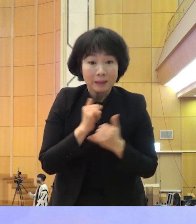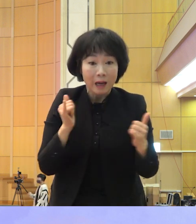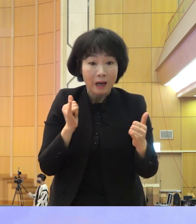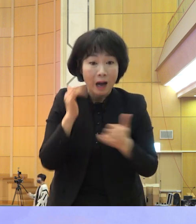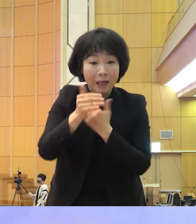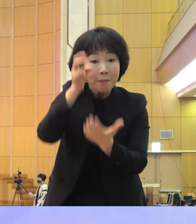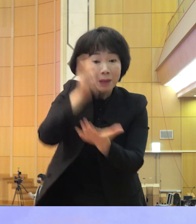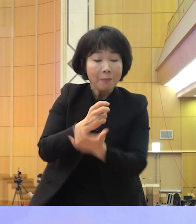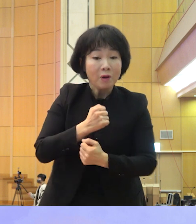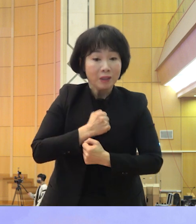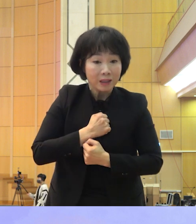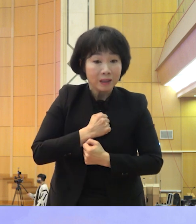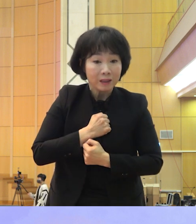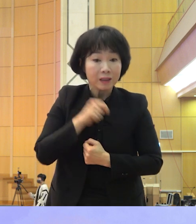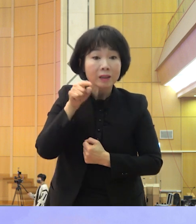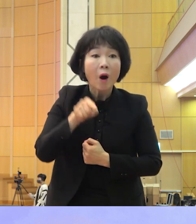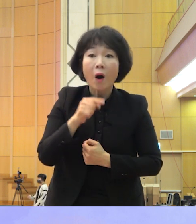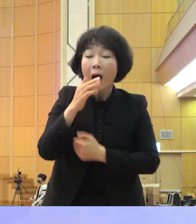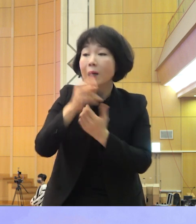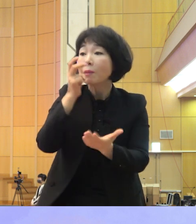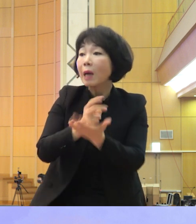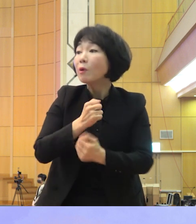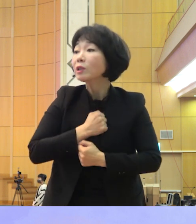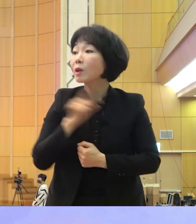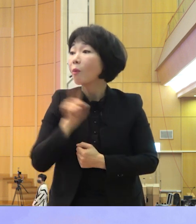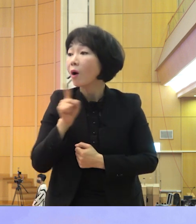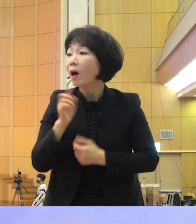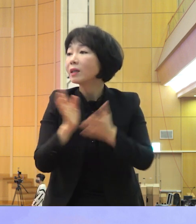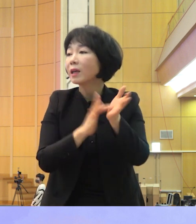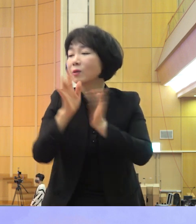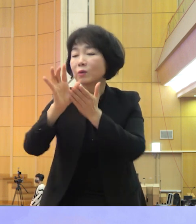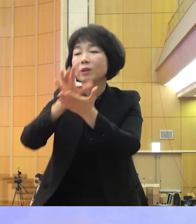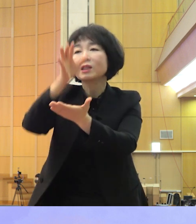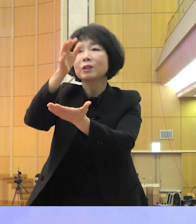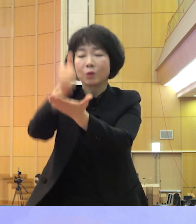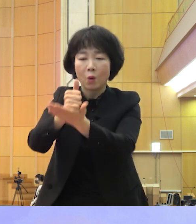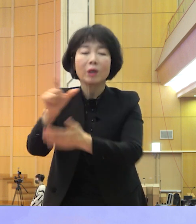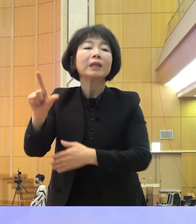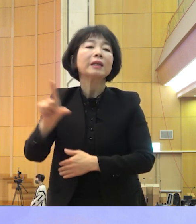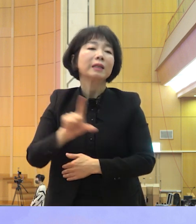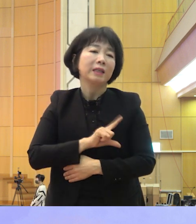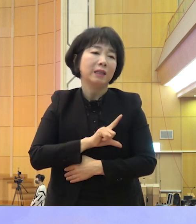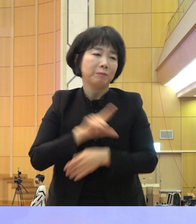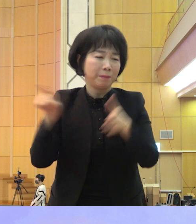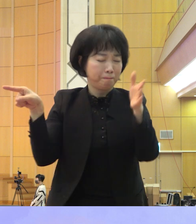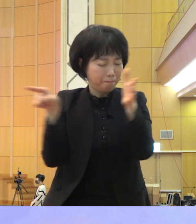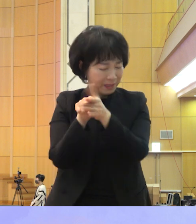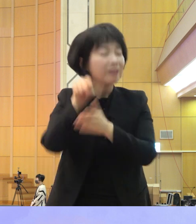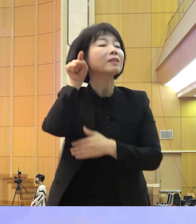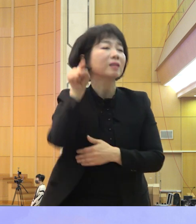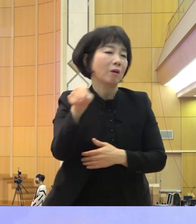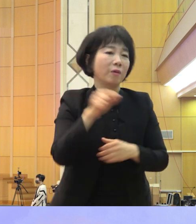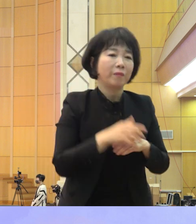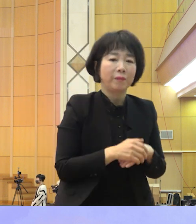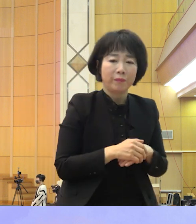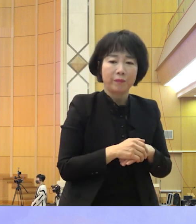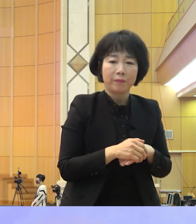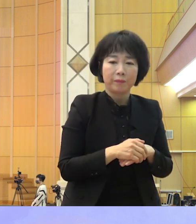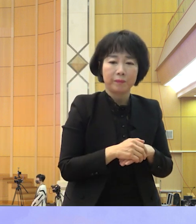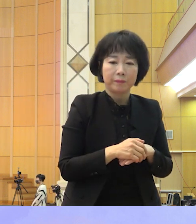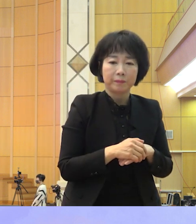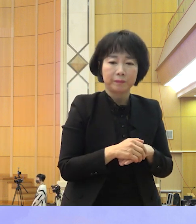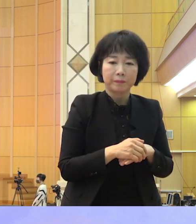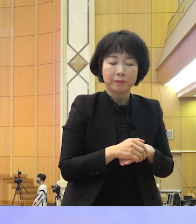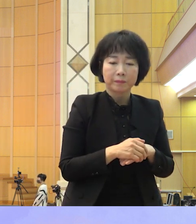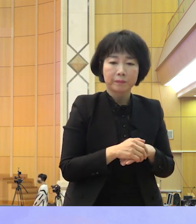뭐죠? 하나님의 계명을 지키는 게 뭐죠? 예수 그리스도의 이름을 믿는 것이죠. 그의